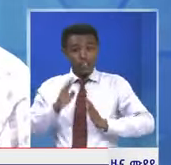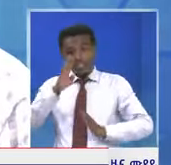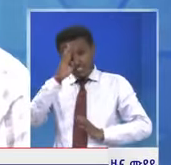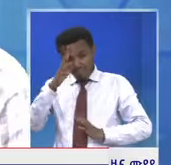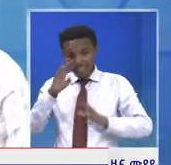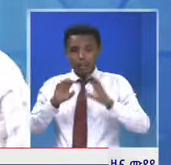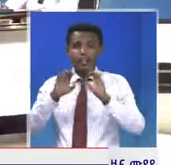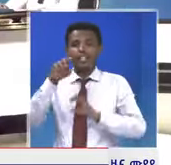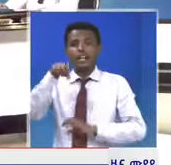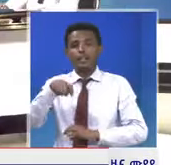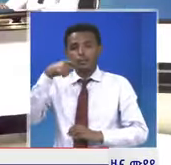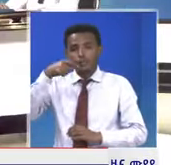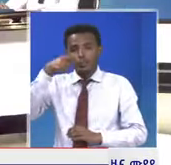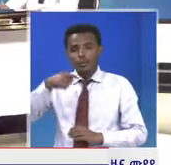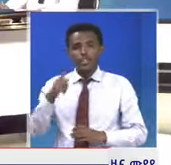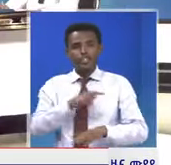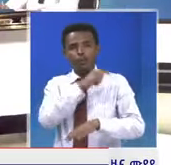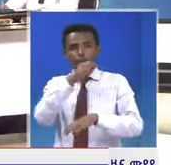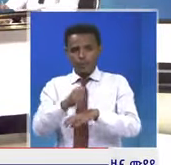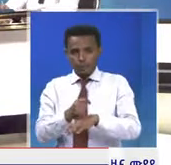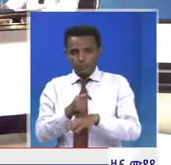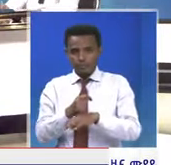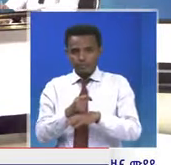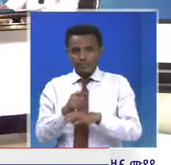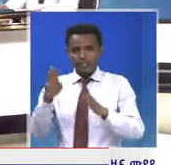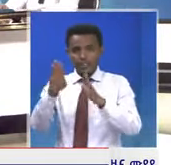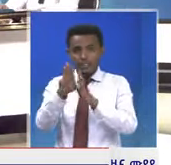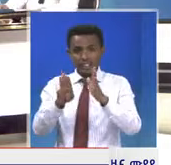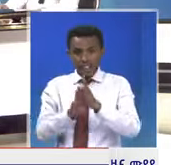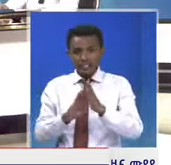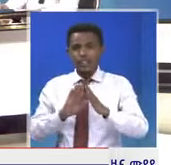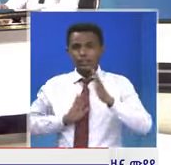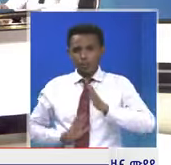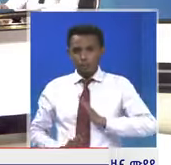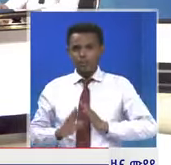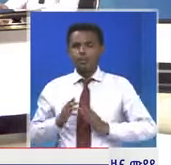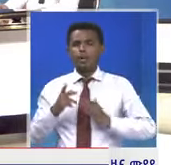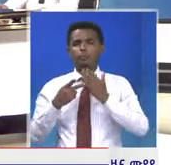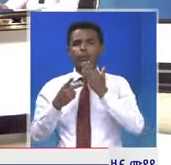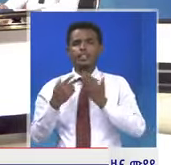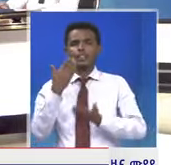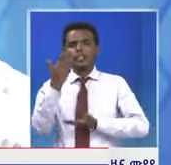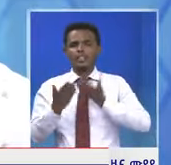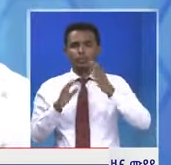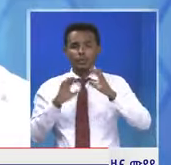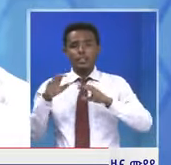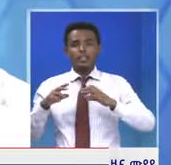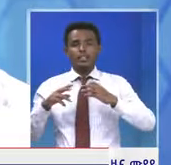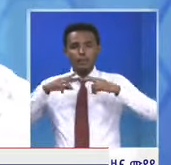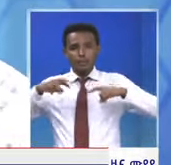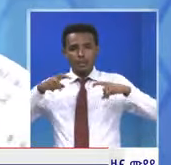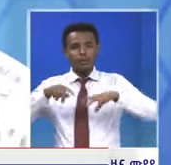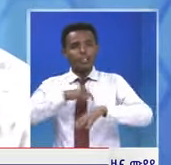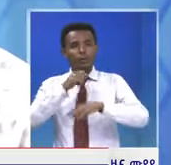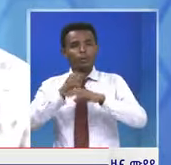ማድረግ አለብን ብለዋል። ተቋማቱ ስርዓትን እንዲያገለግሉ ፖለቲካን ሰርቭ እንዲያደርጉ የምርምር ተቋማት ከመሆን